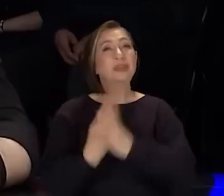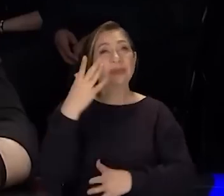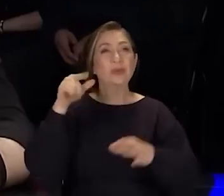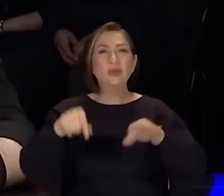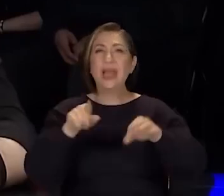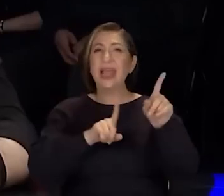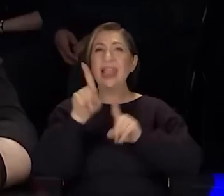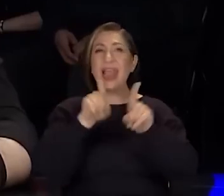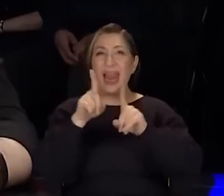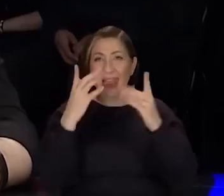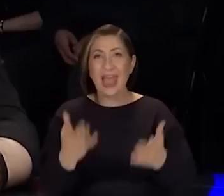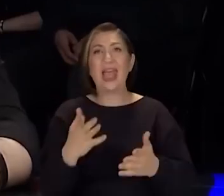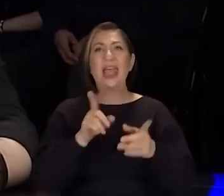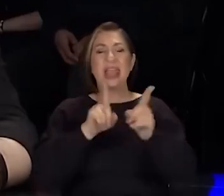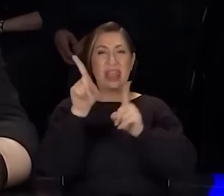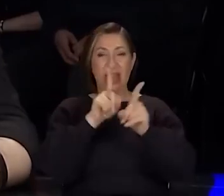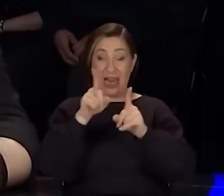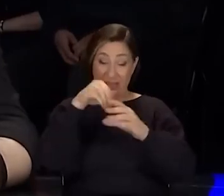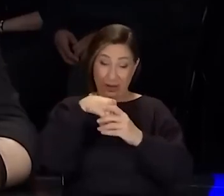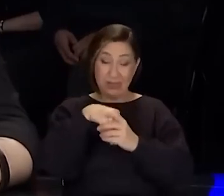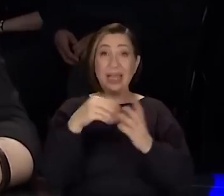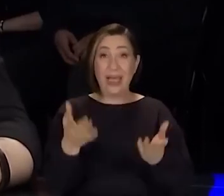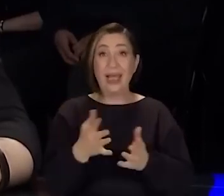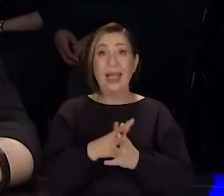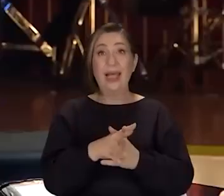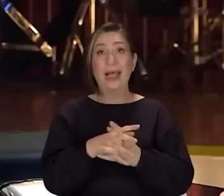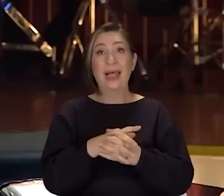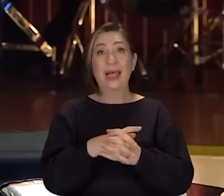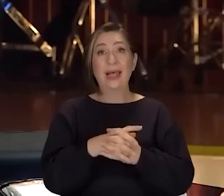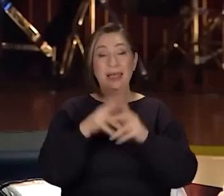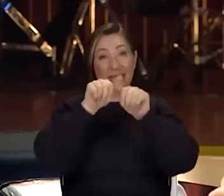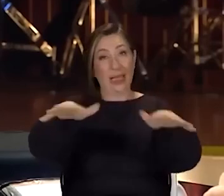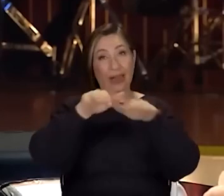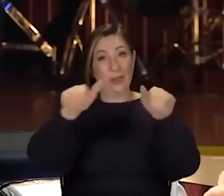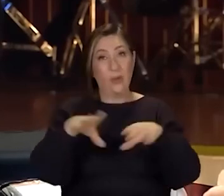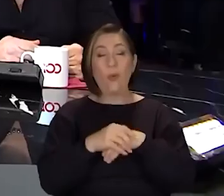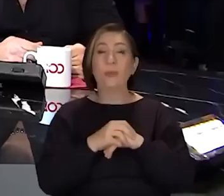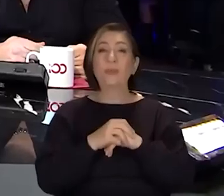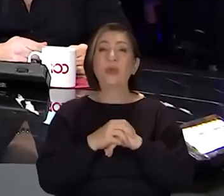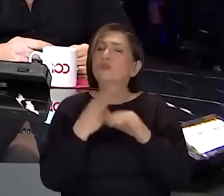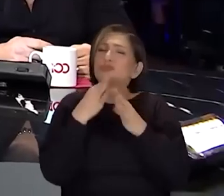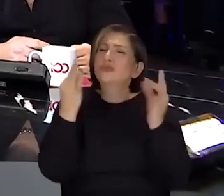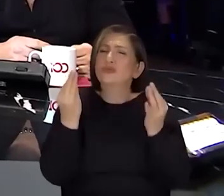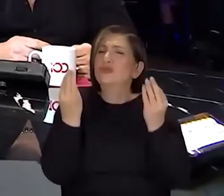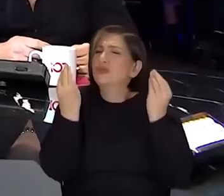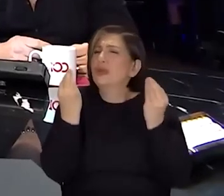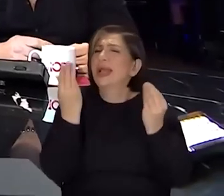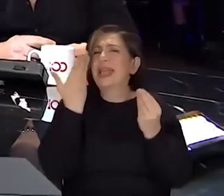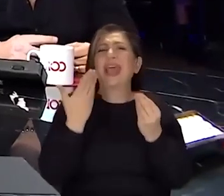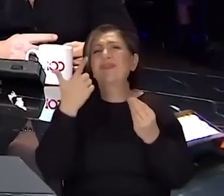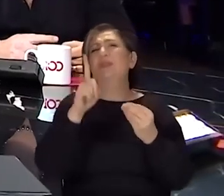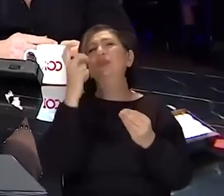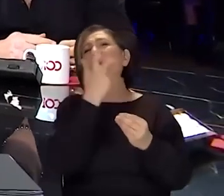şarkıyı. Şu anda internette de dijital mecrada da bir yayınlanıyor ve mutluyuz. Güzel bir